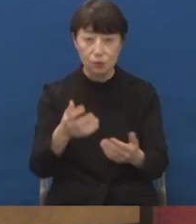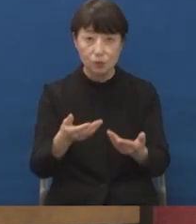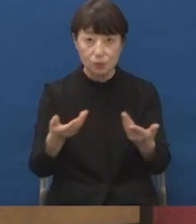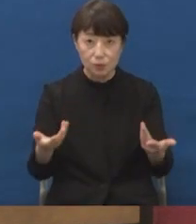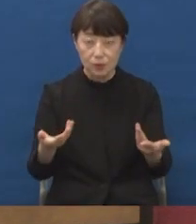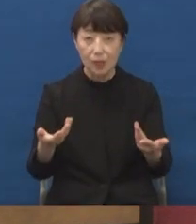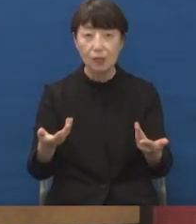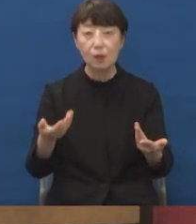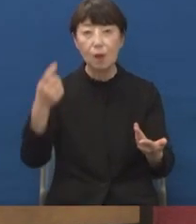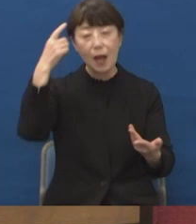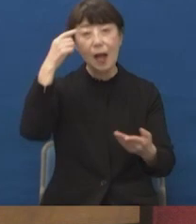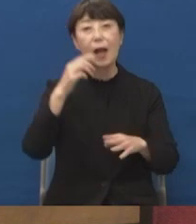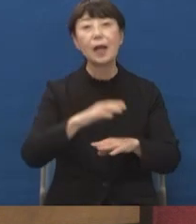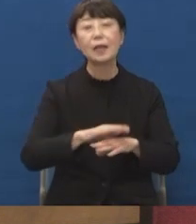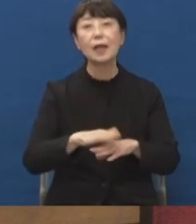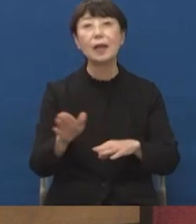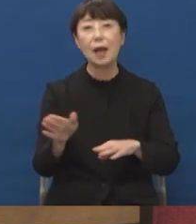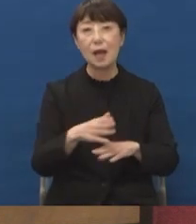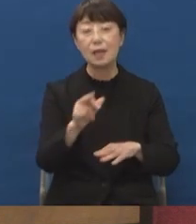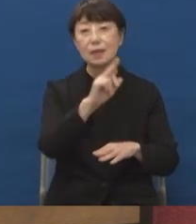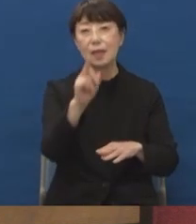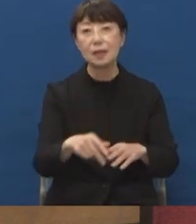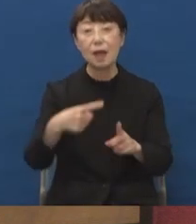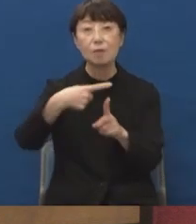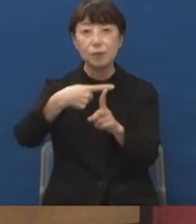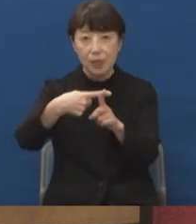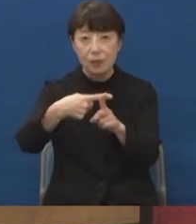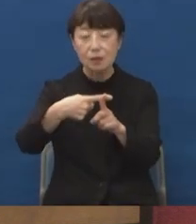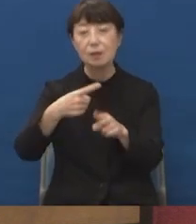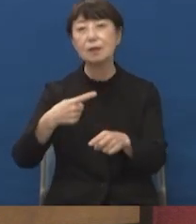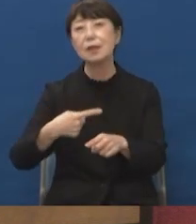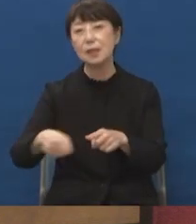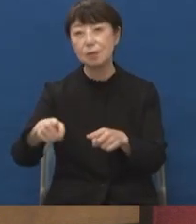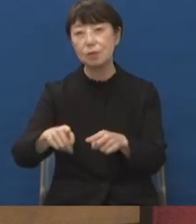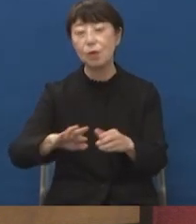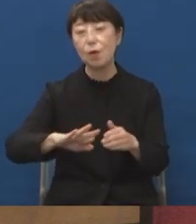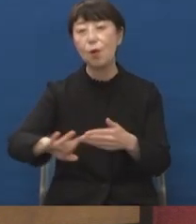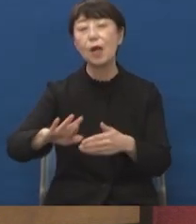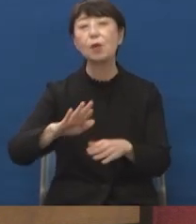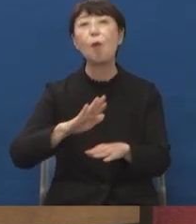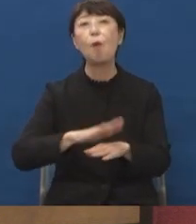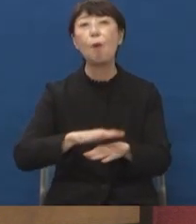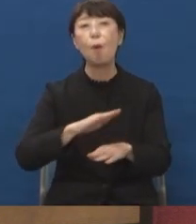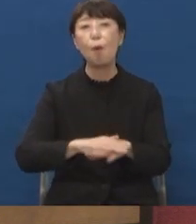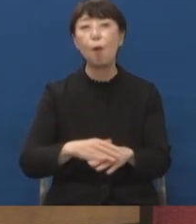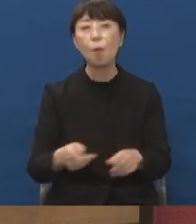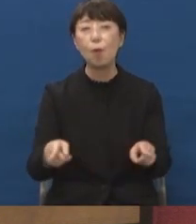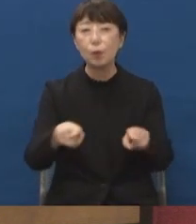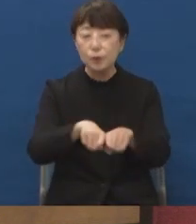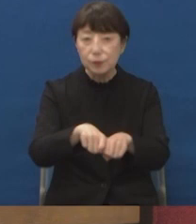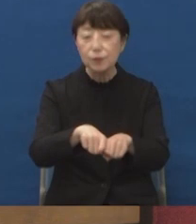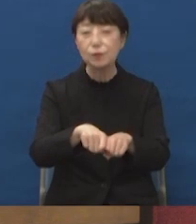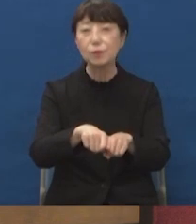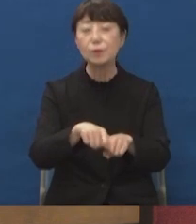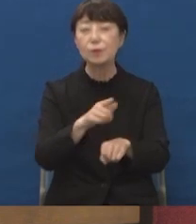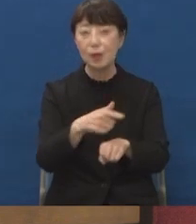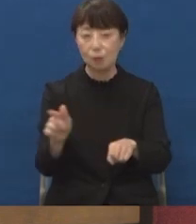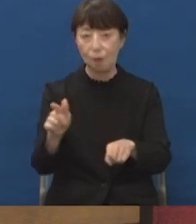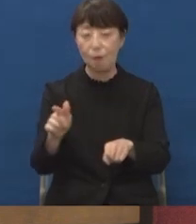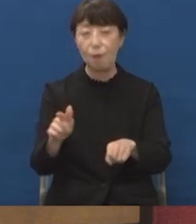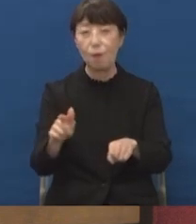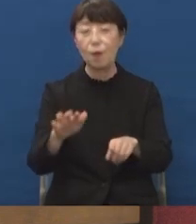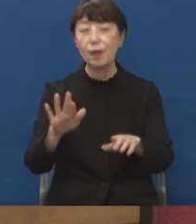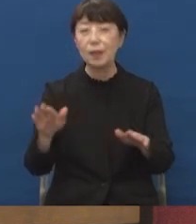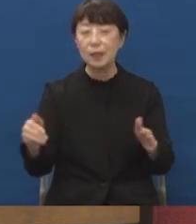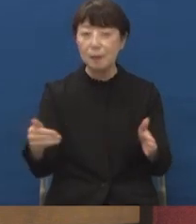から、センターに加え、一部に他の方式を組み合わせるなど、これまでの議論を踏ま